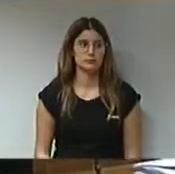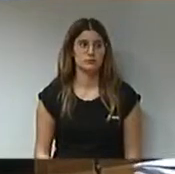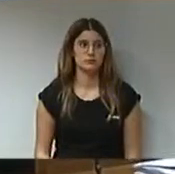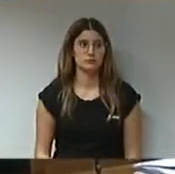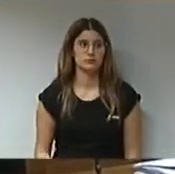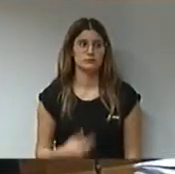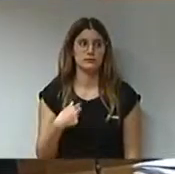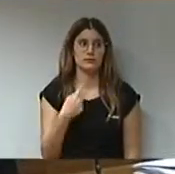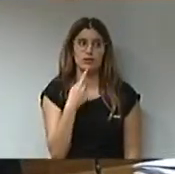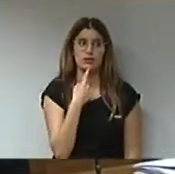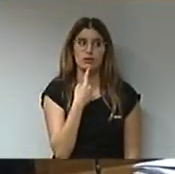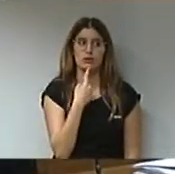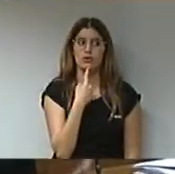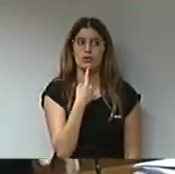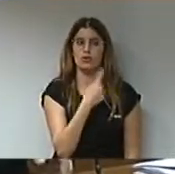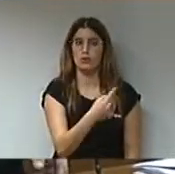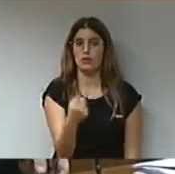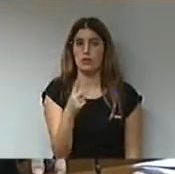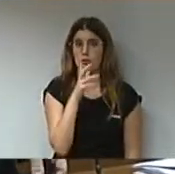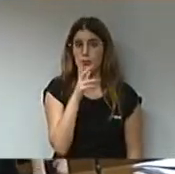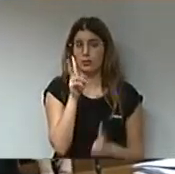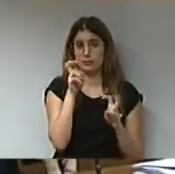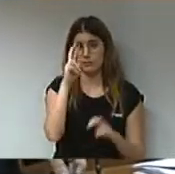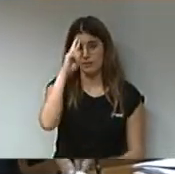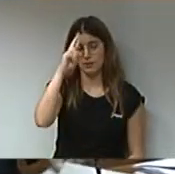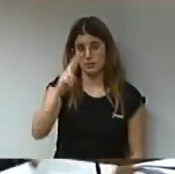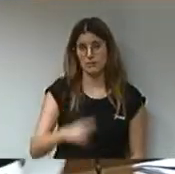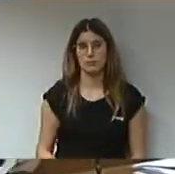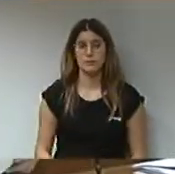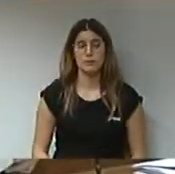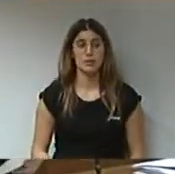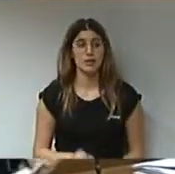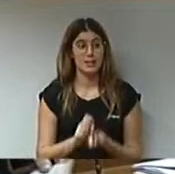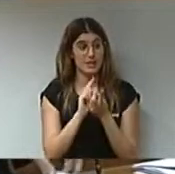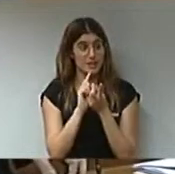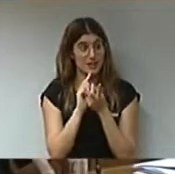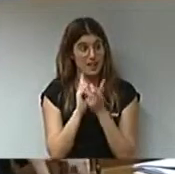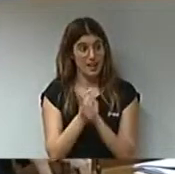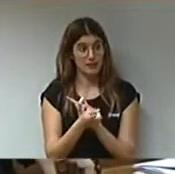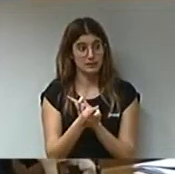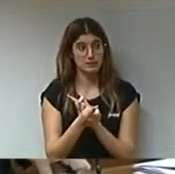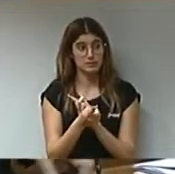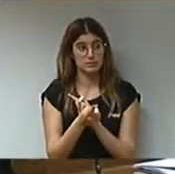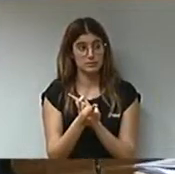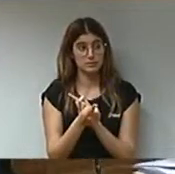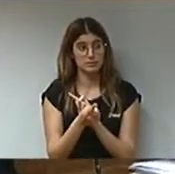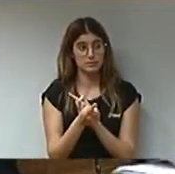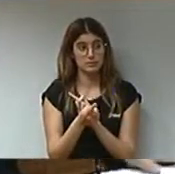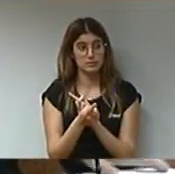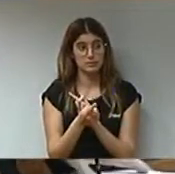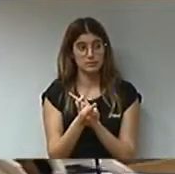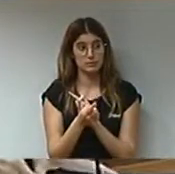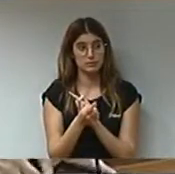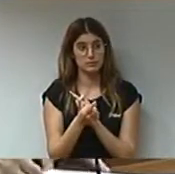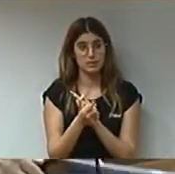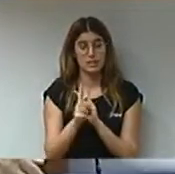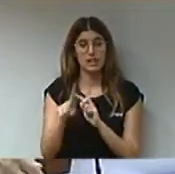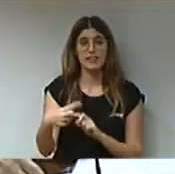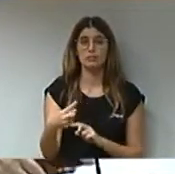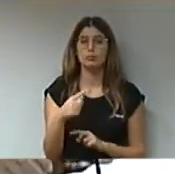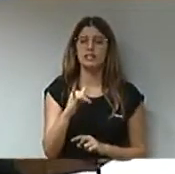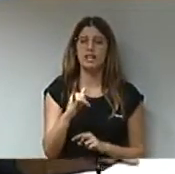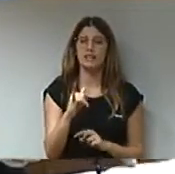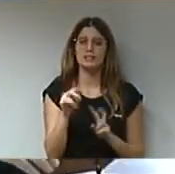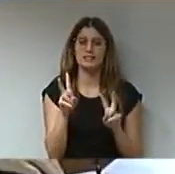Ho dic per centrar això de respecte. Després, jo crec que hi ha qüestions